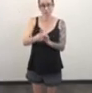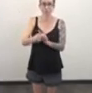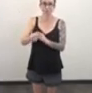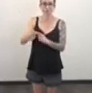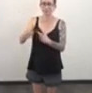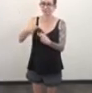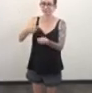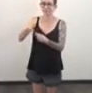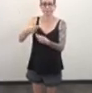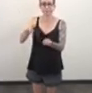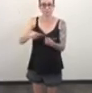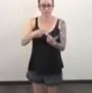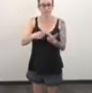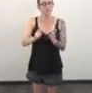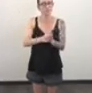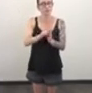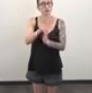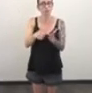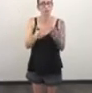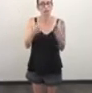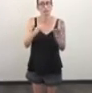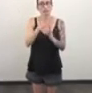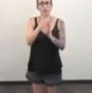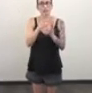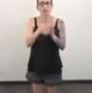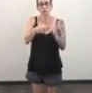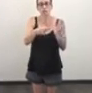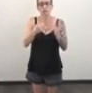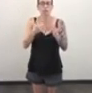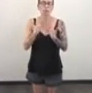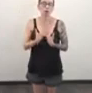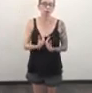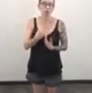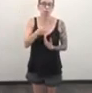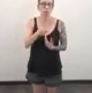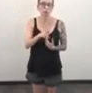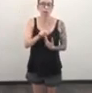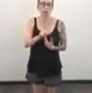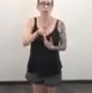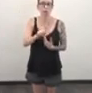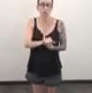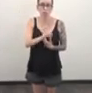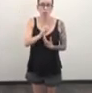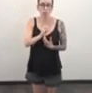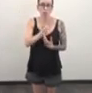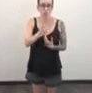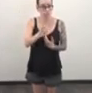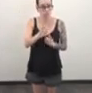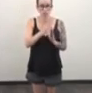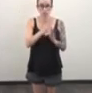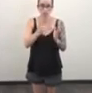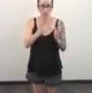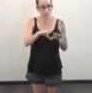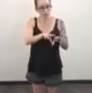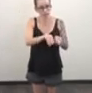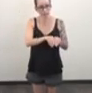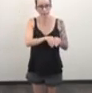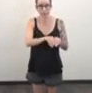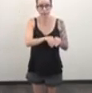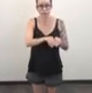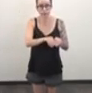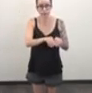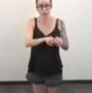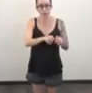En 2010, c'est le décret Morano qui baisse la qualification des professionnels des équipes en faisant baisser les